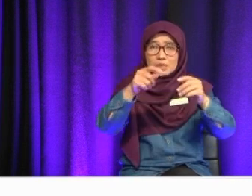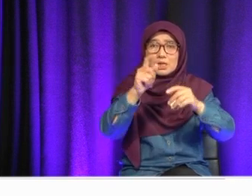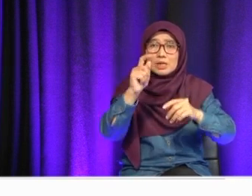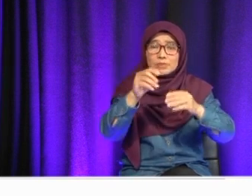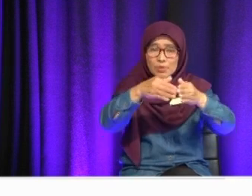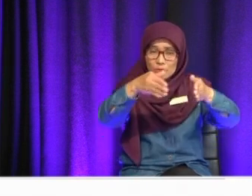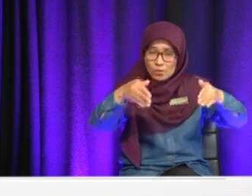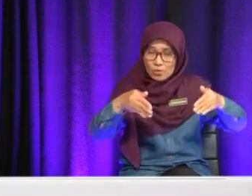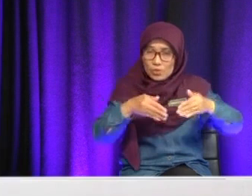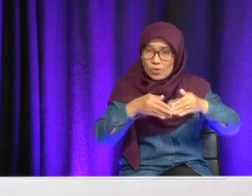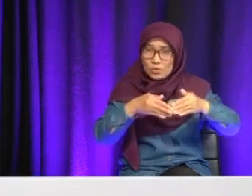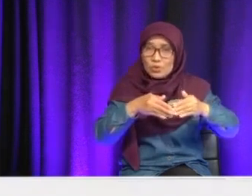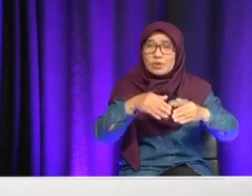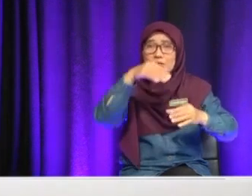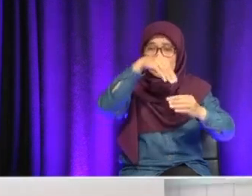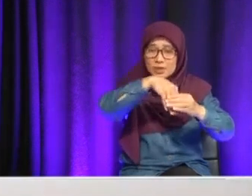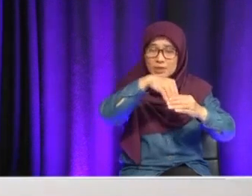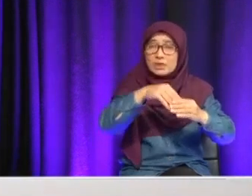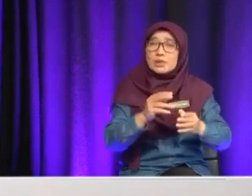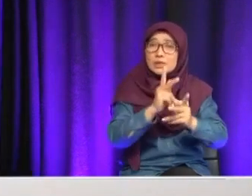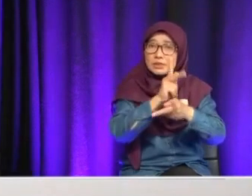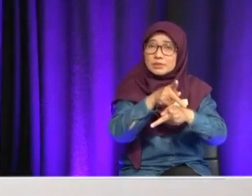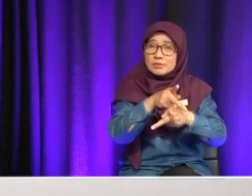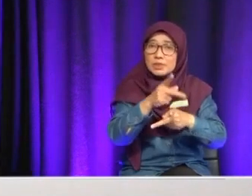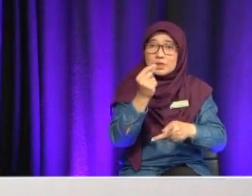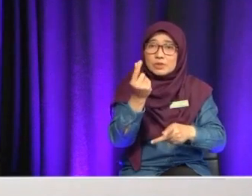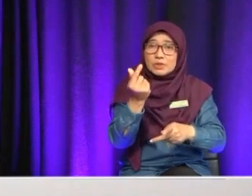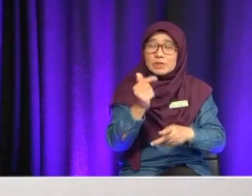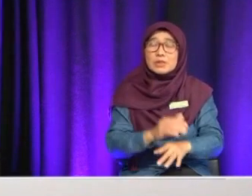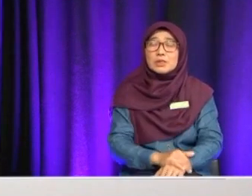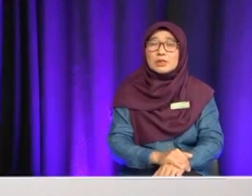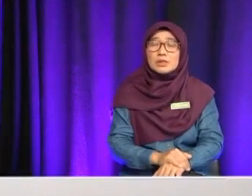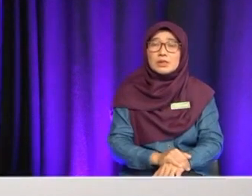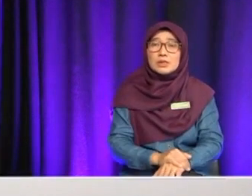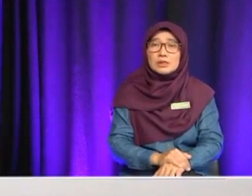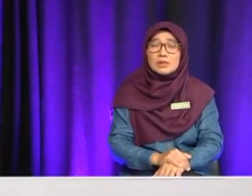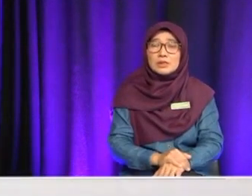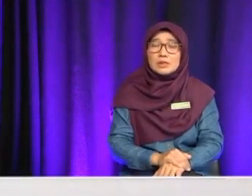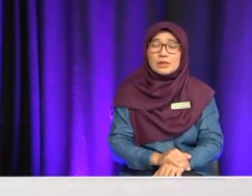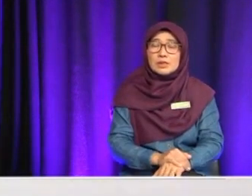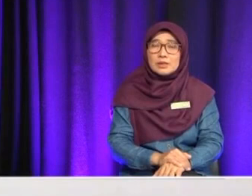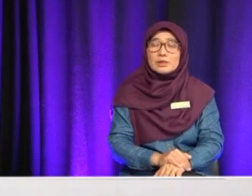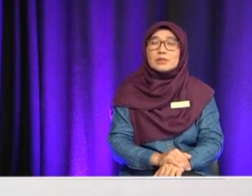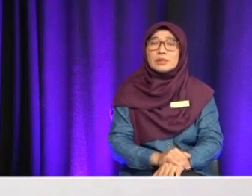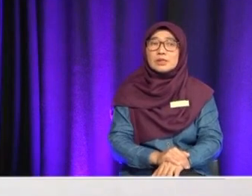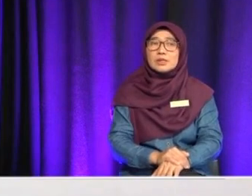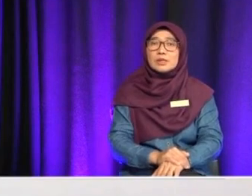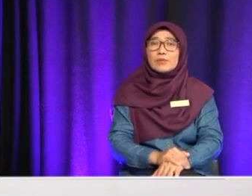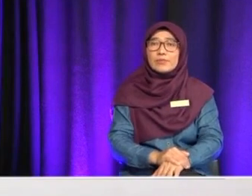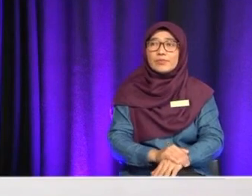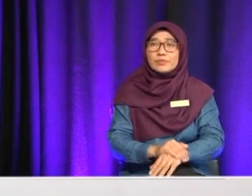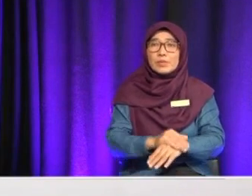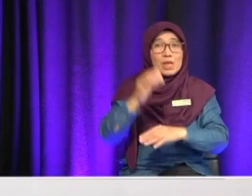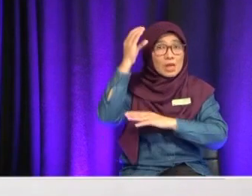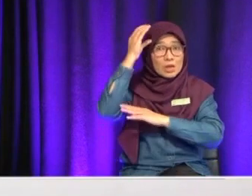dia, Akil? Saya rasa konsep akad wadiah. Okey, akad wadiah. Masih sama